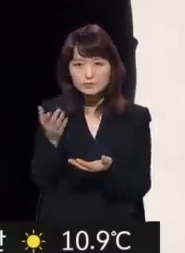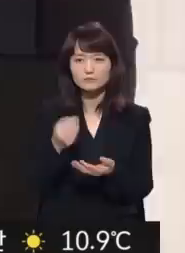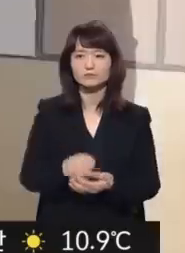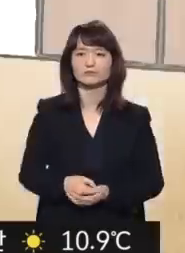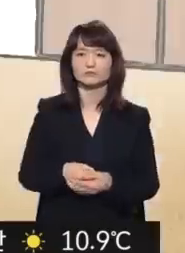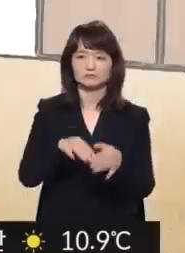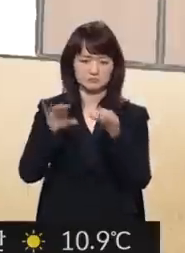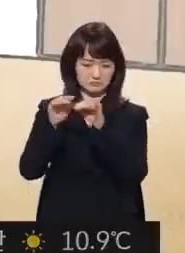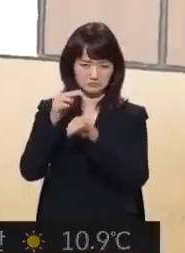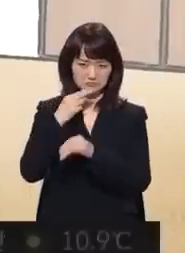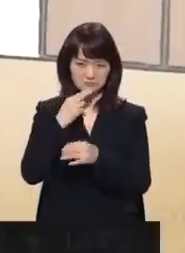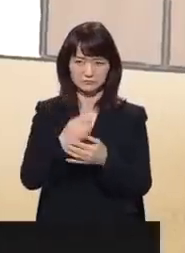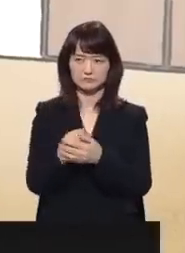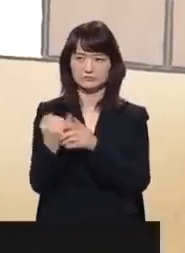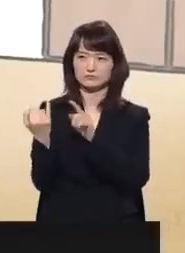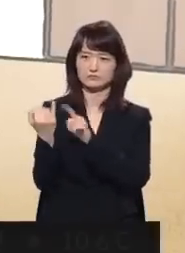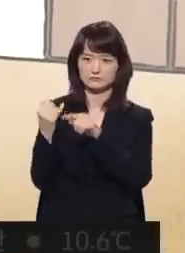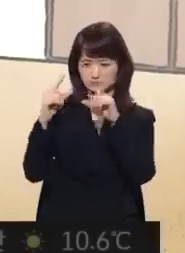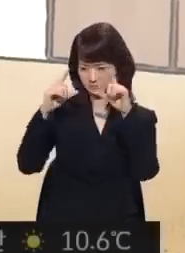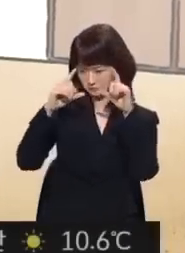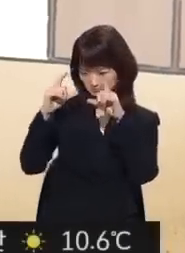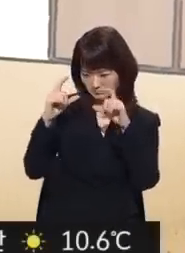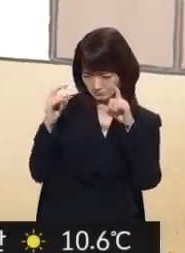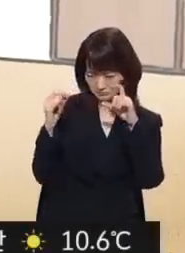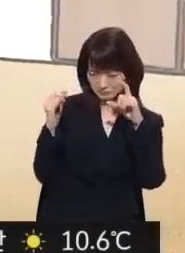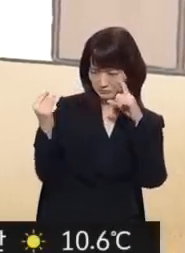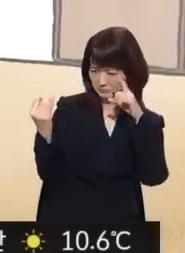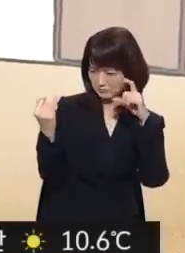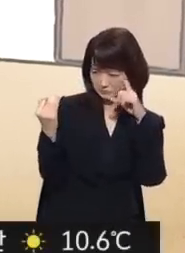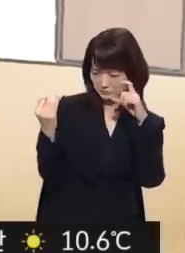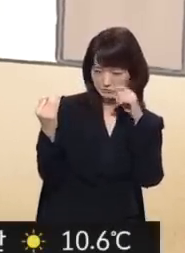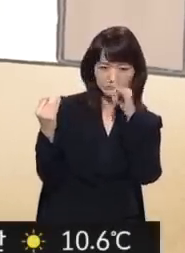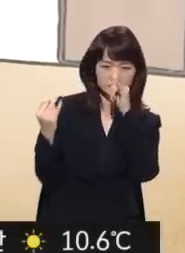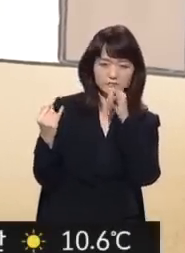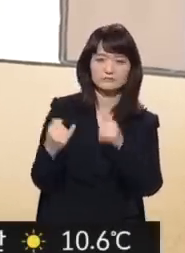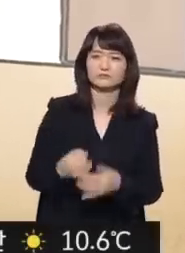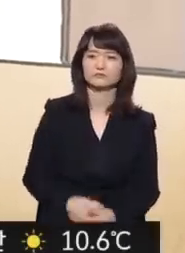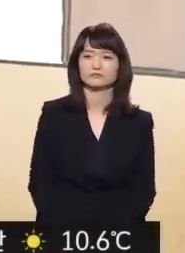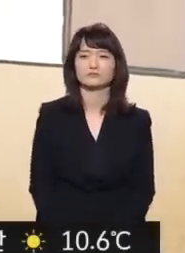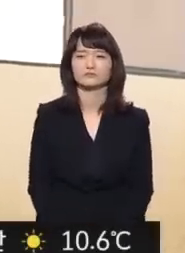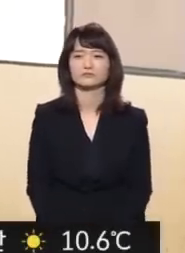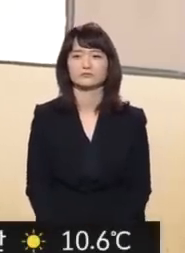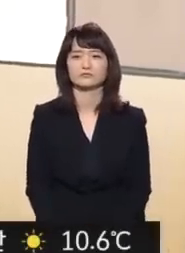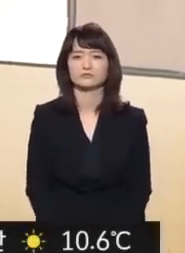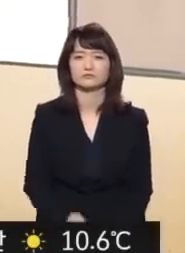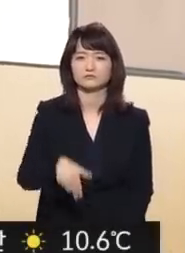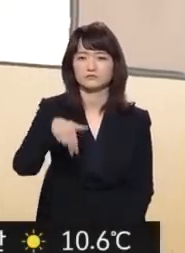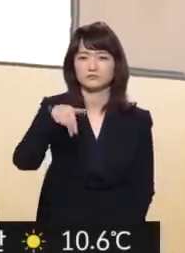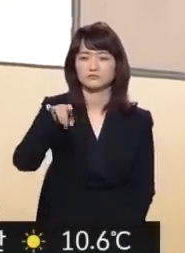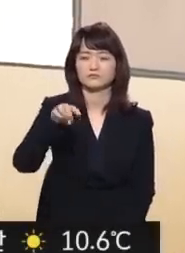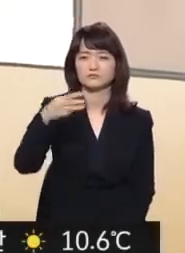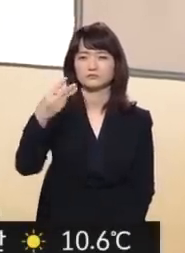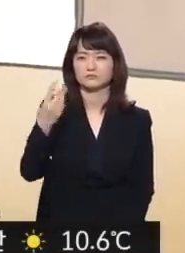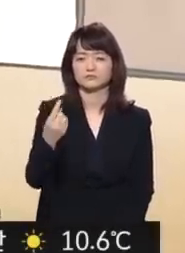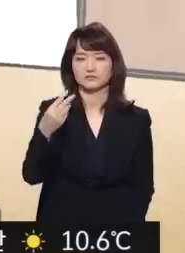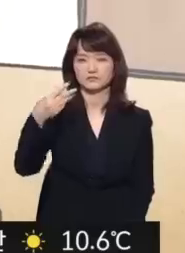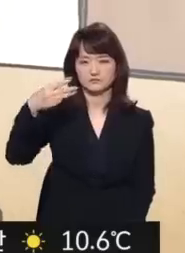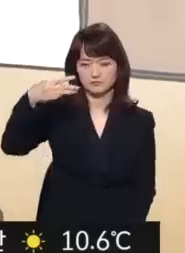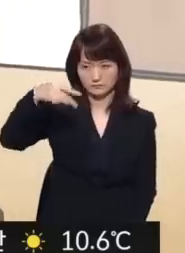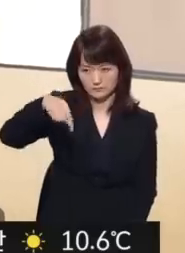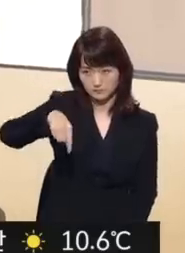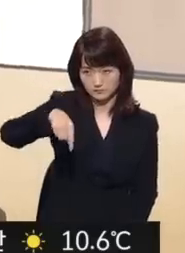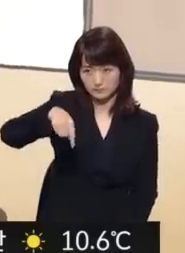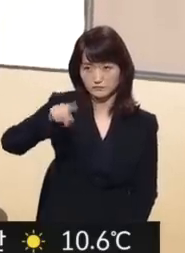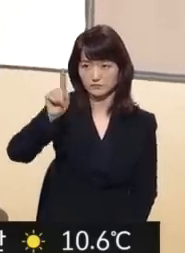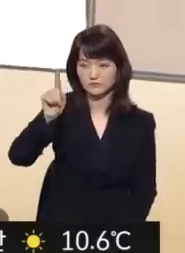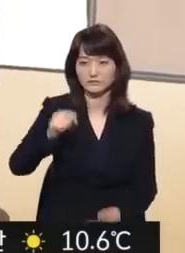동의도 안 받고이 면접 보는 여성의 사진을 찍는 사람도 있었다고 합니다 자 제로투가 지금 삽화에서 그 가운데